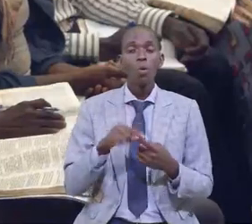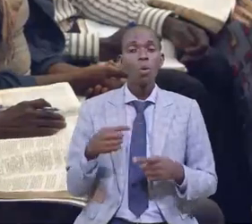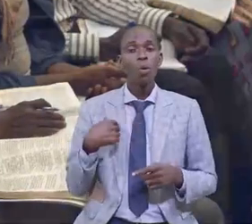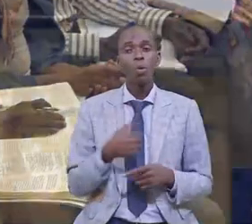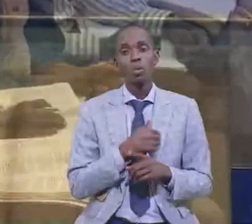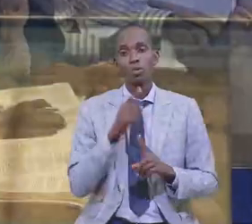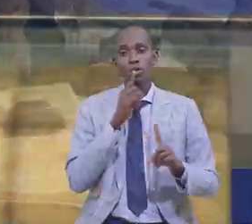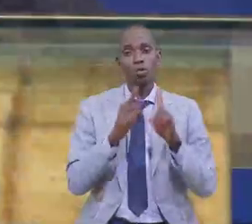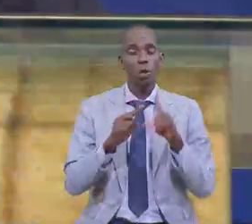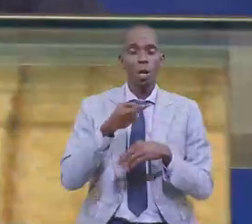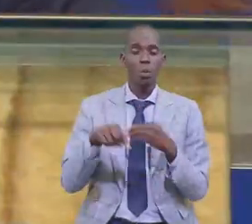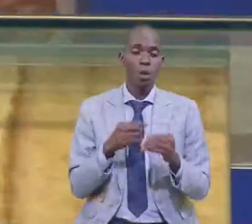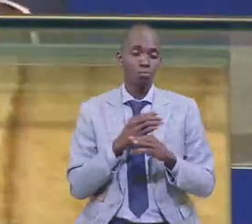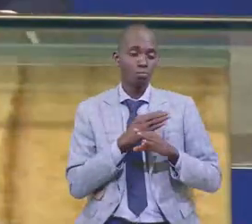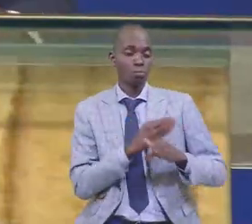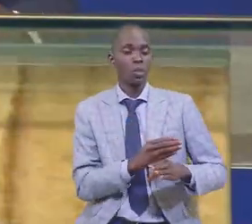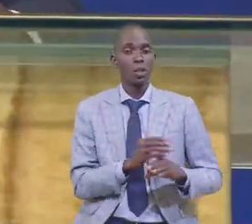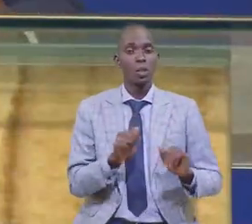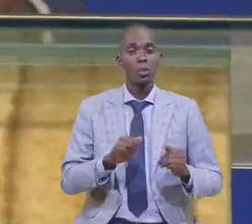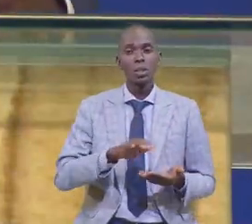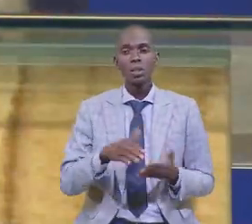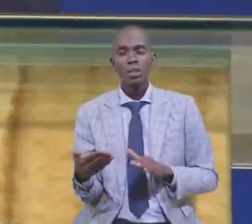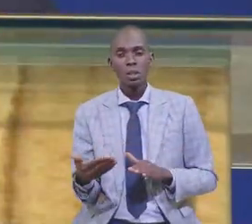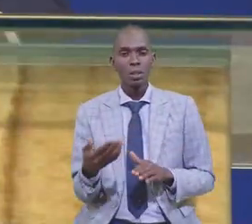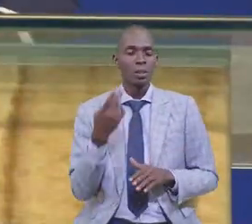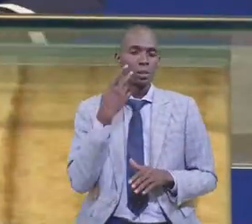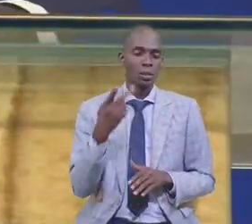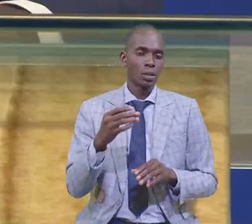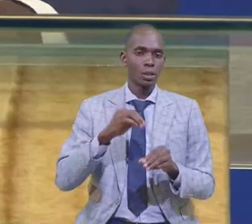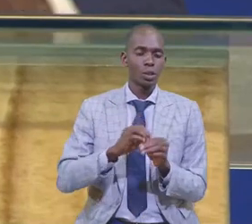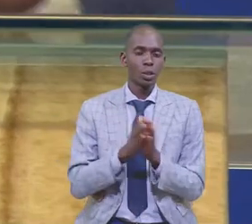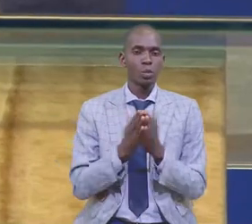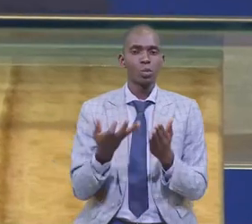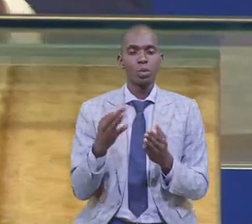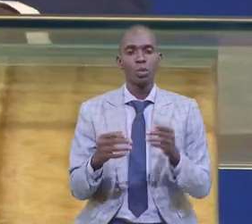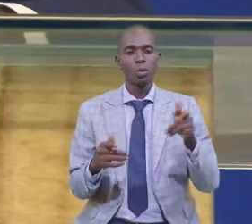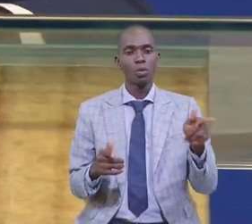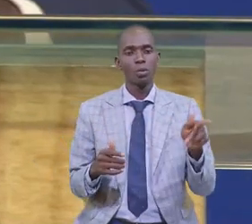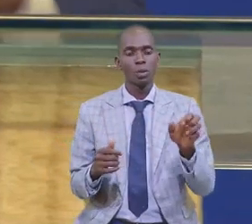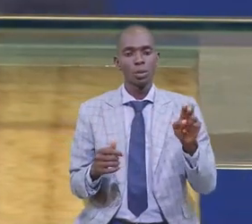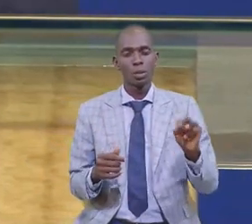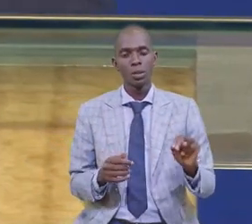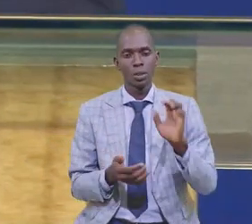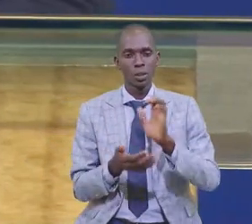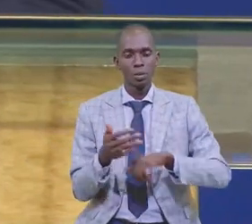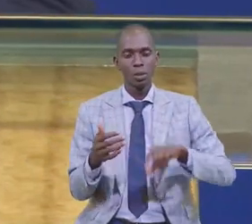de Jésus-Christ. Quand nous parlons de la mort évitable, qu'est-ce que cela veut dire? Allons à